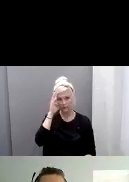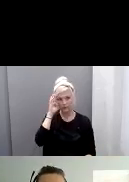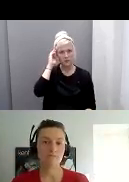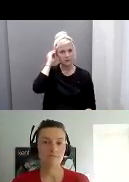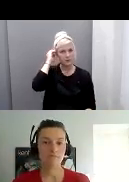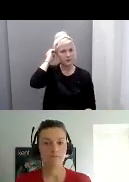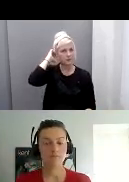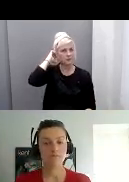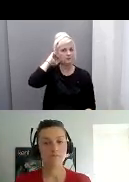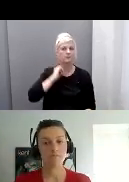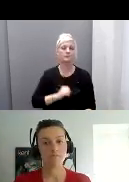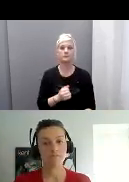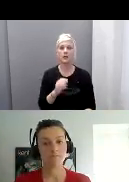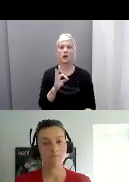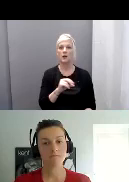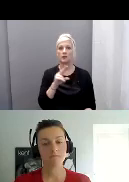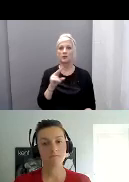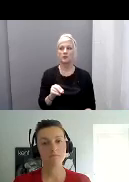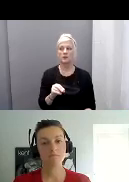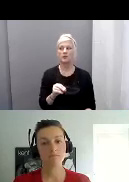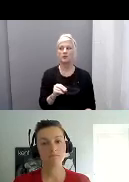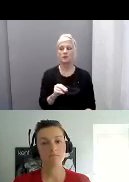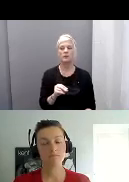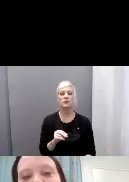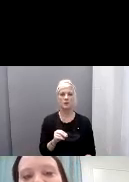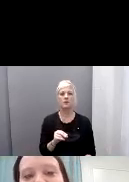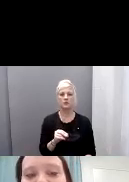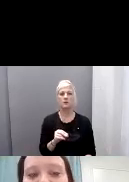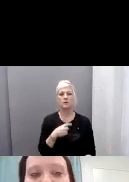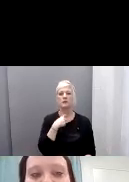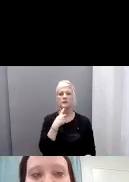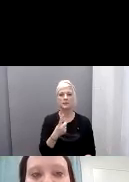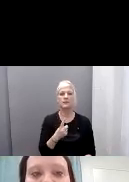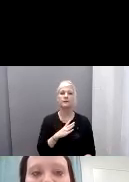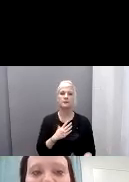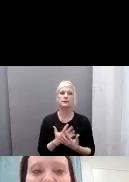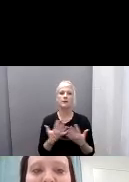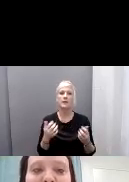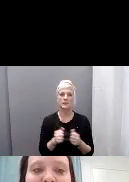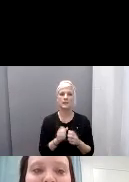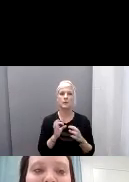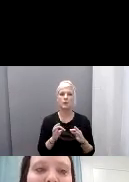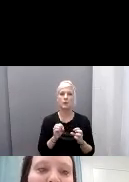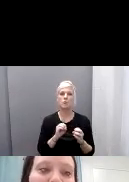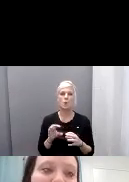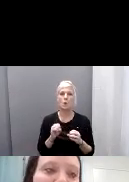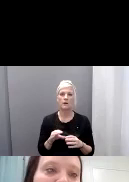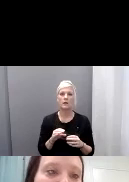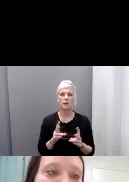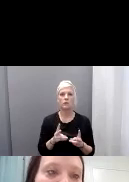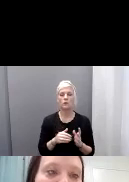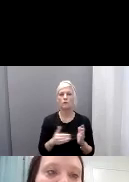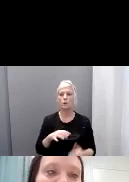Några ytterligare exempel då på hur olika maktordningar kan samverka från ett intersektionellt